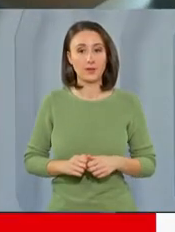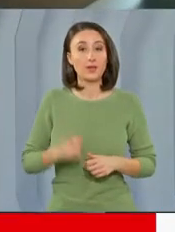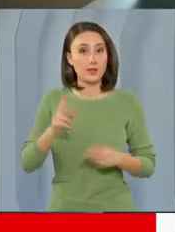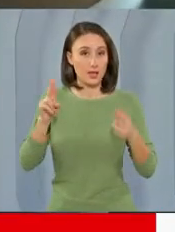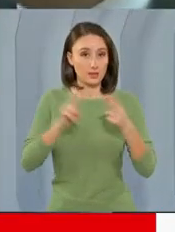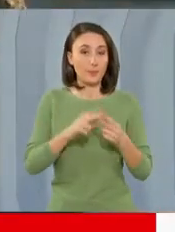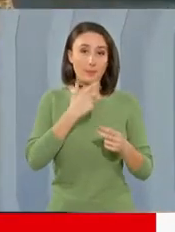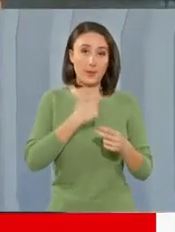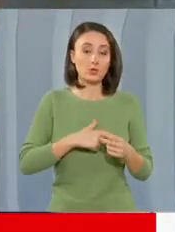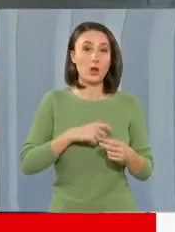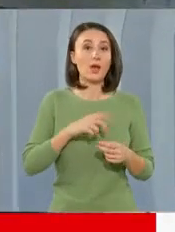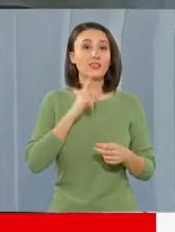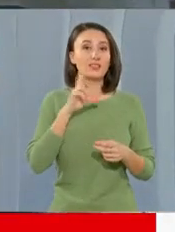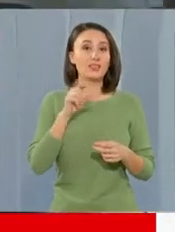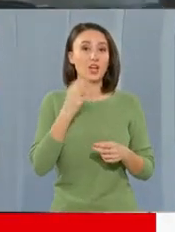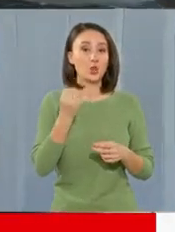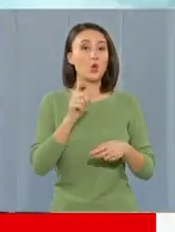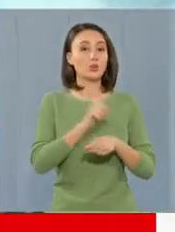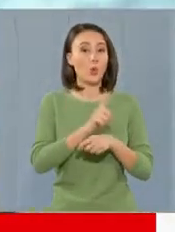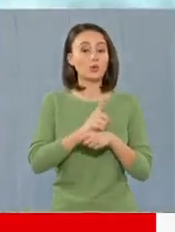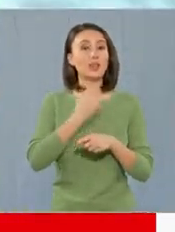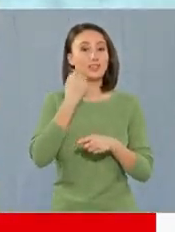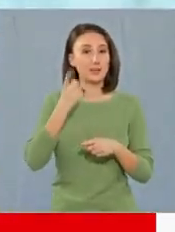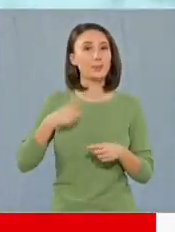întâlnit personal cu Putin de 39 de ori de când a